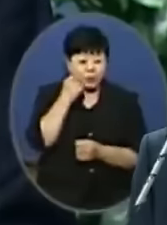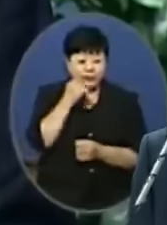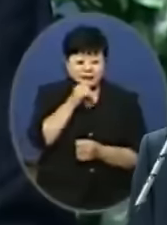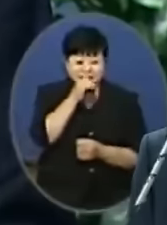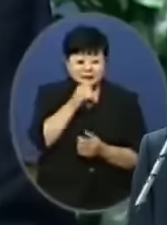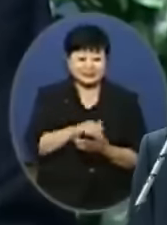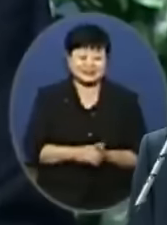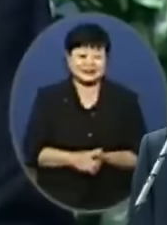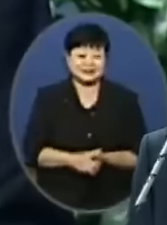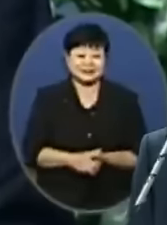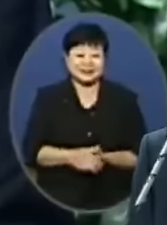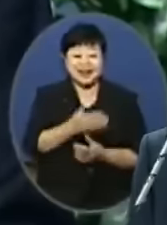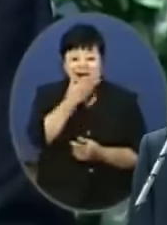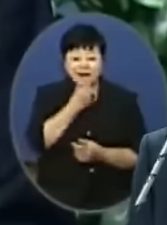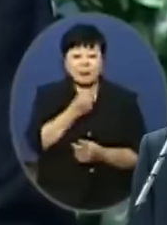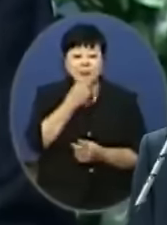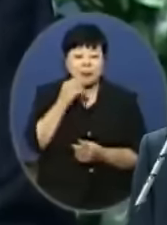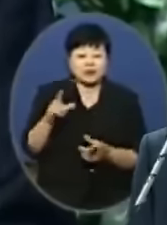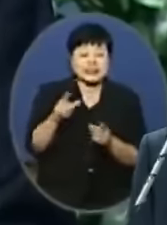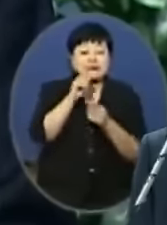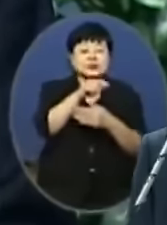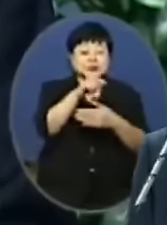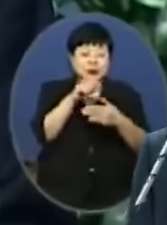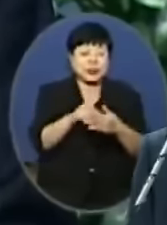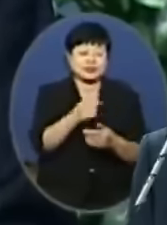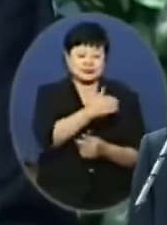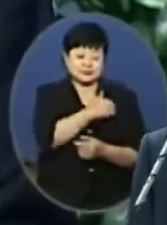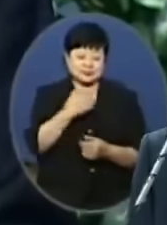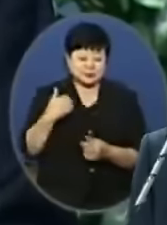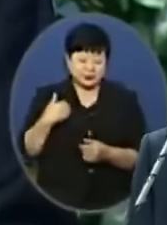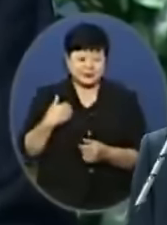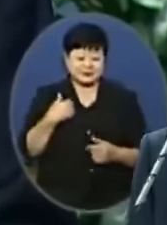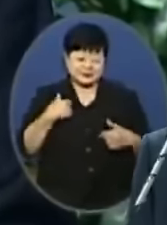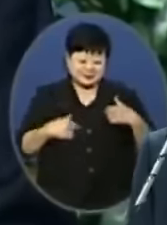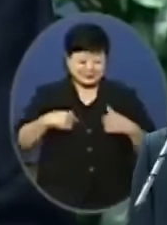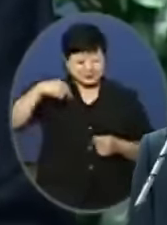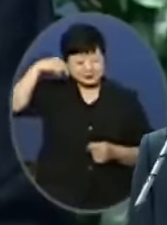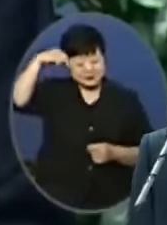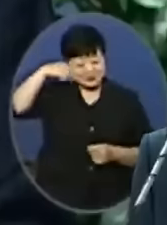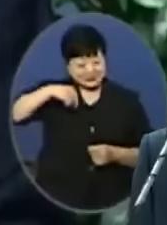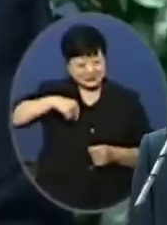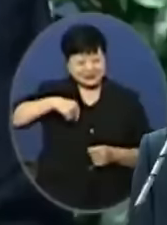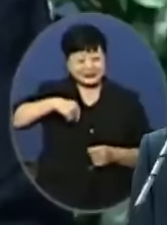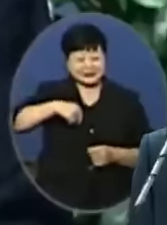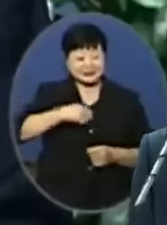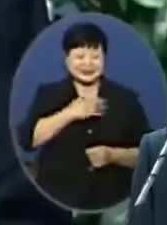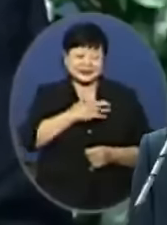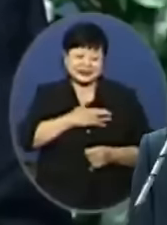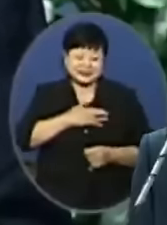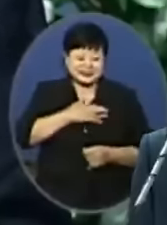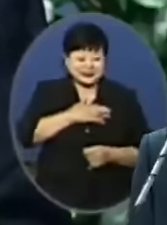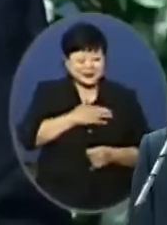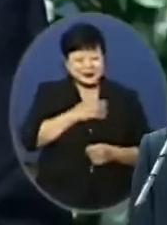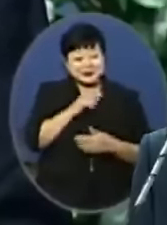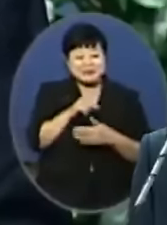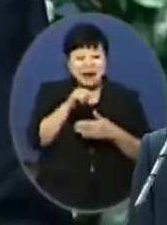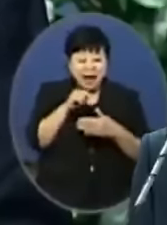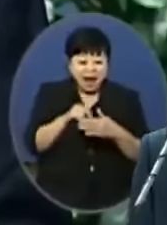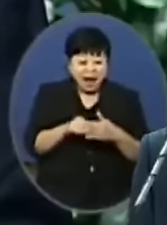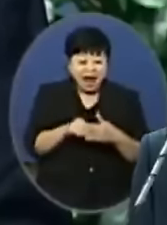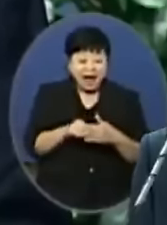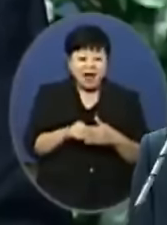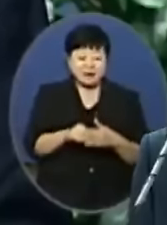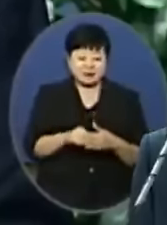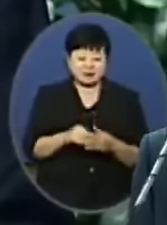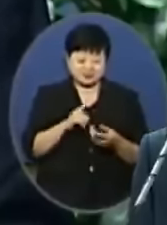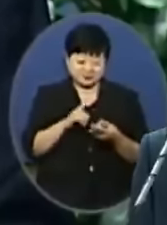많습니다. 행복이란 생활에서 충분한 만족과 기쁨을 느끼어 흐뭇한 마음에